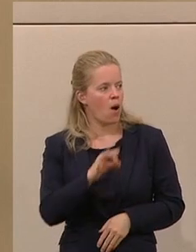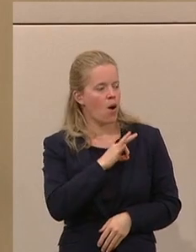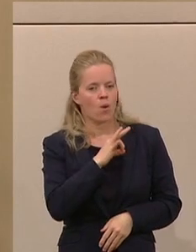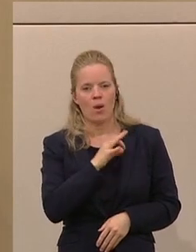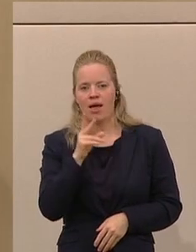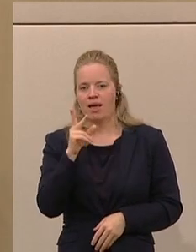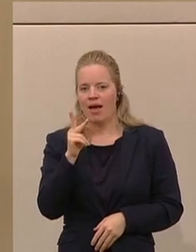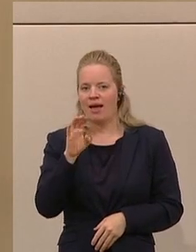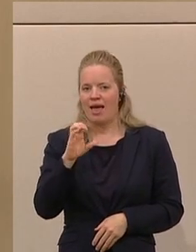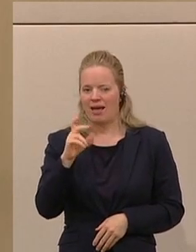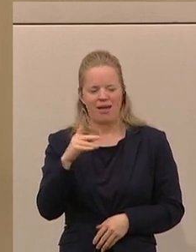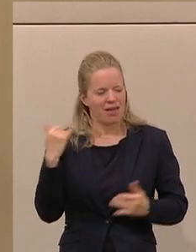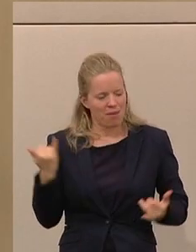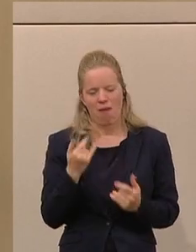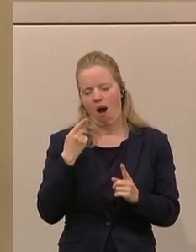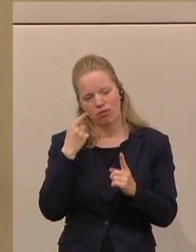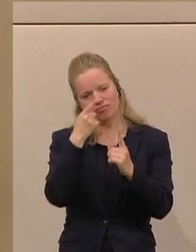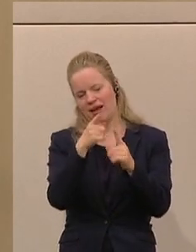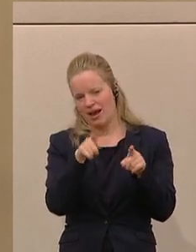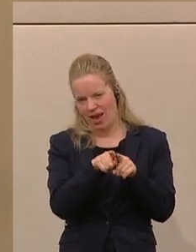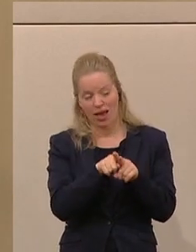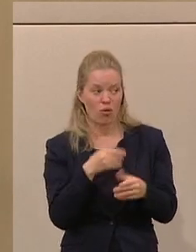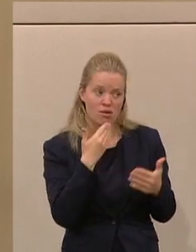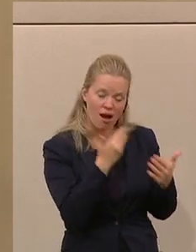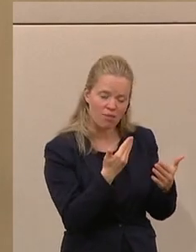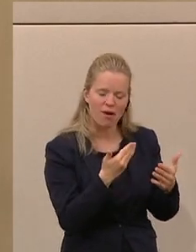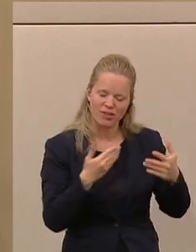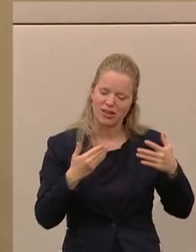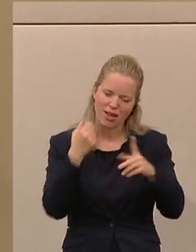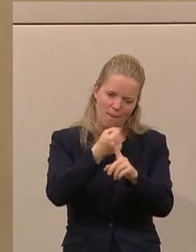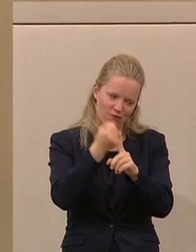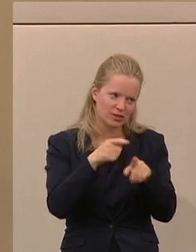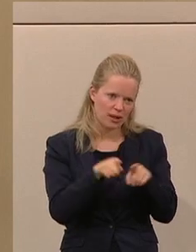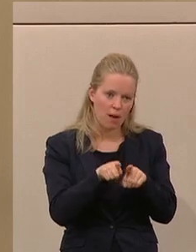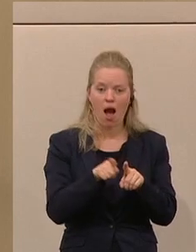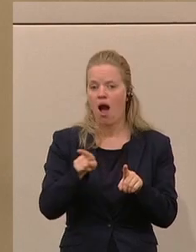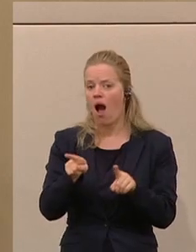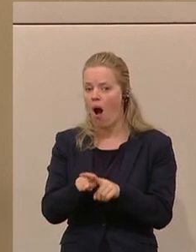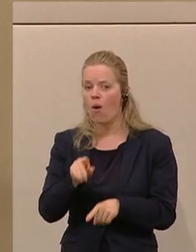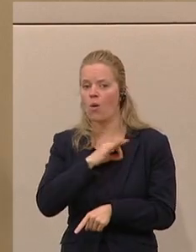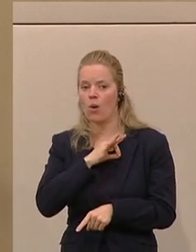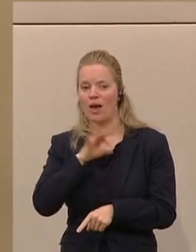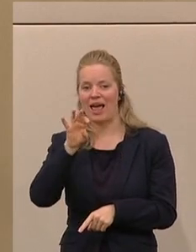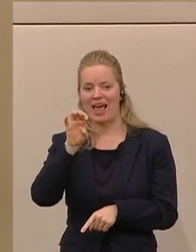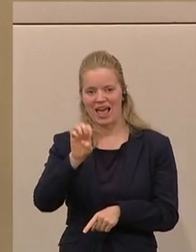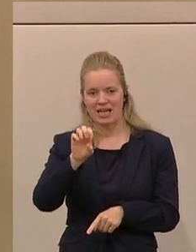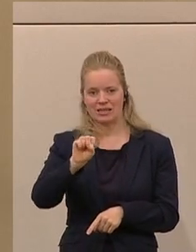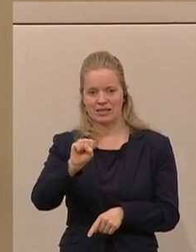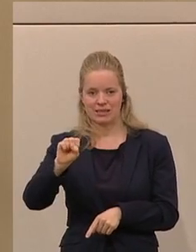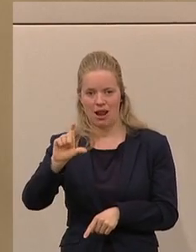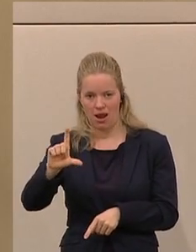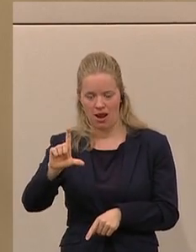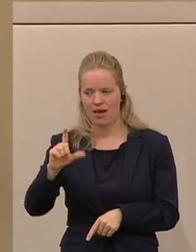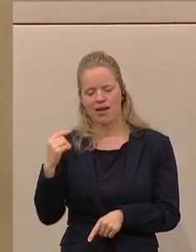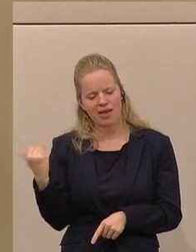ein Mitstreiter, ich bin ihm dankbar, auch für das Tierwohl. Auch der Kollege Essl hat sich da immer mit eingesetzt, ne, für